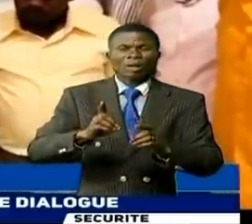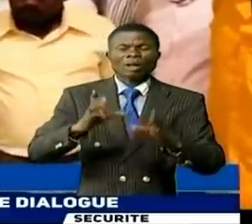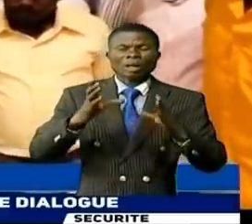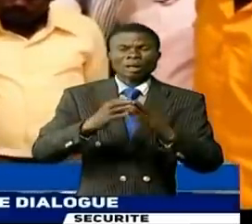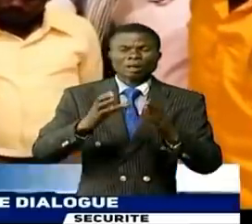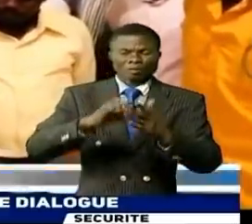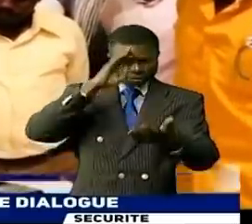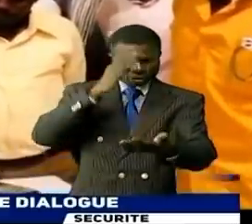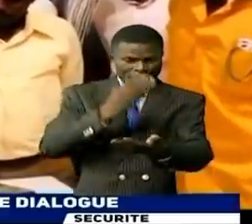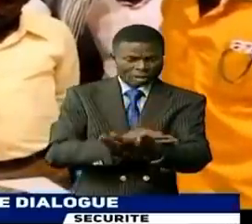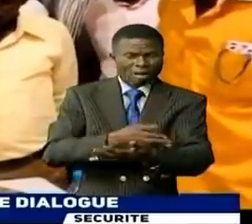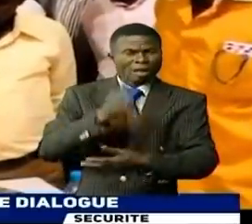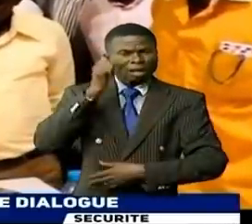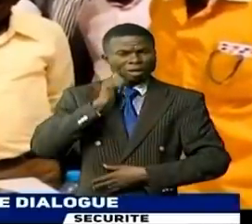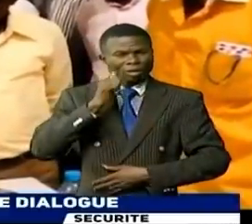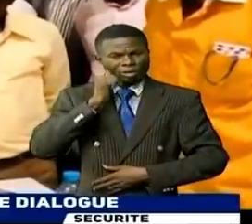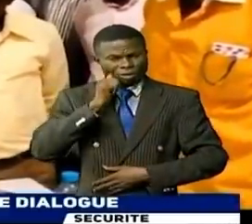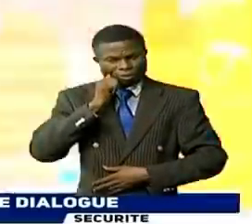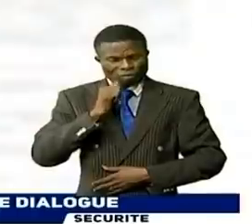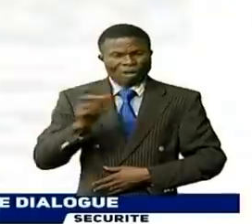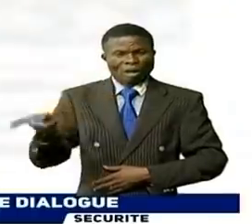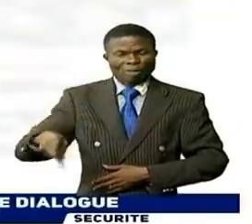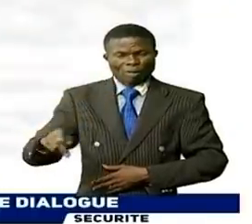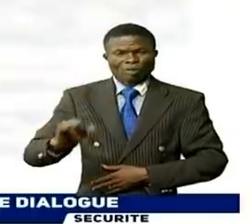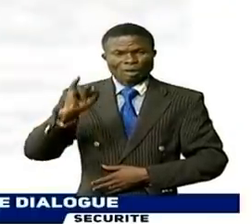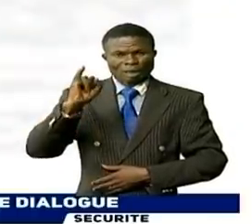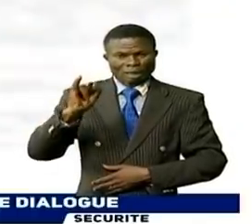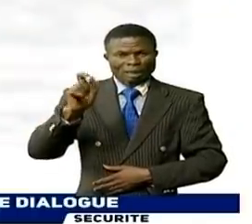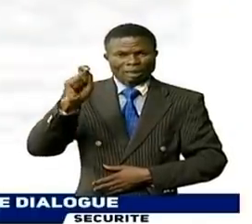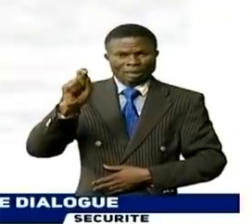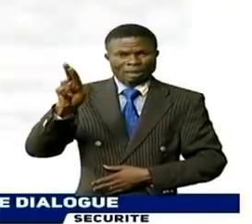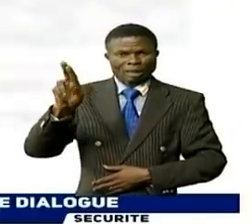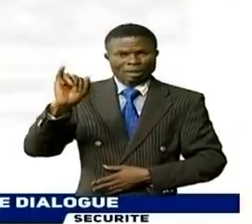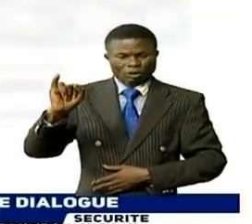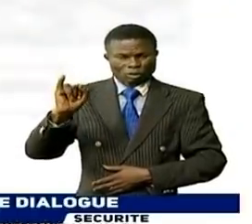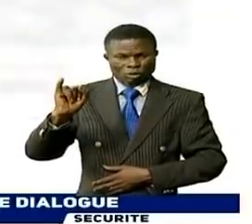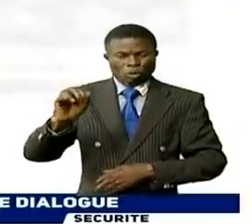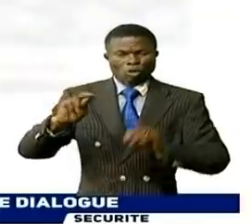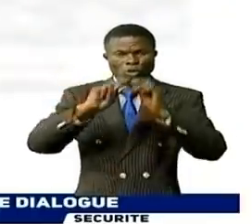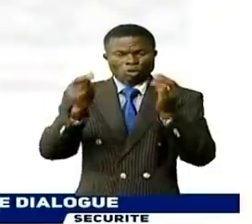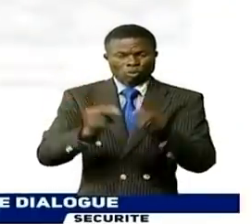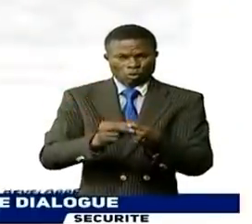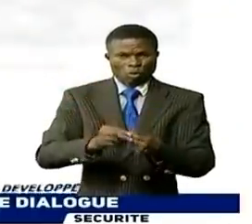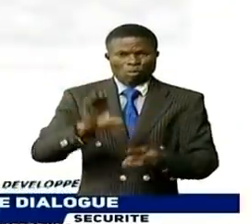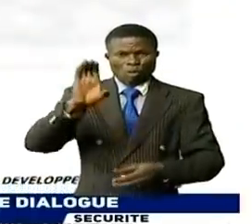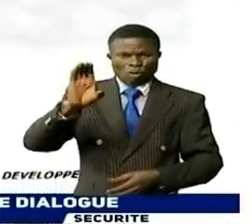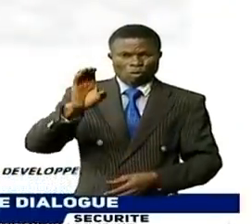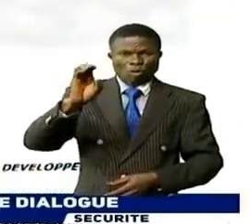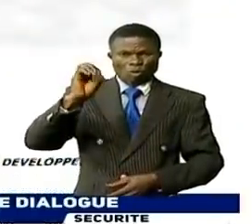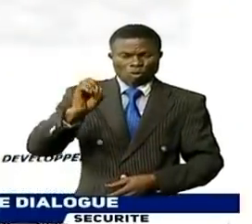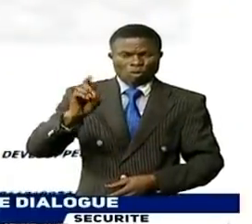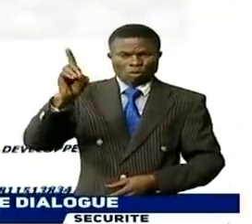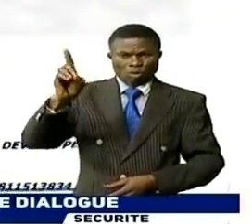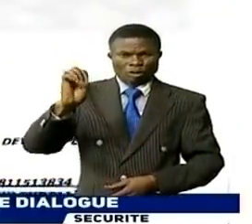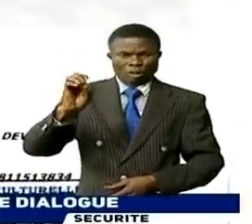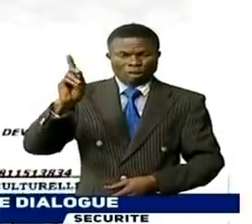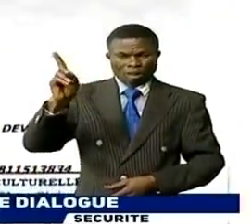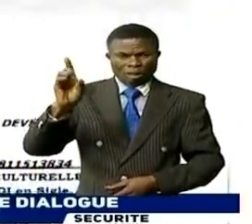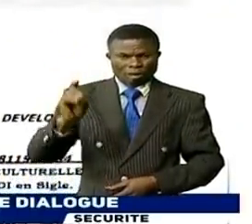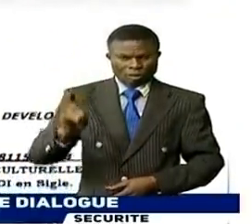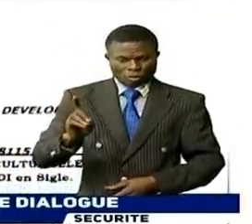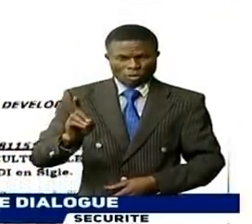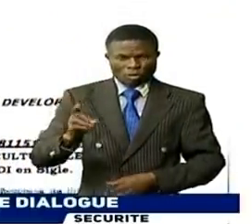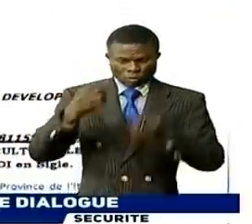fils et filles ituriens. Au groupe Codeco, une seule recommandation, je cite,